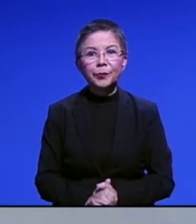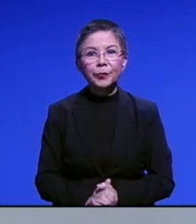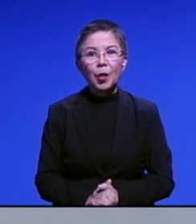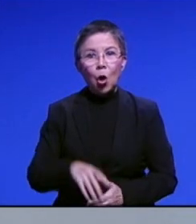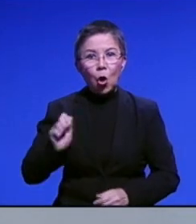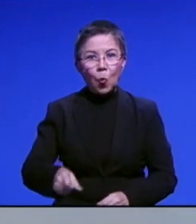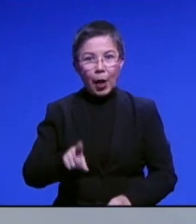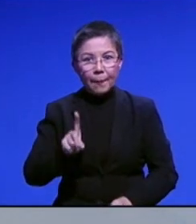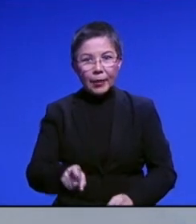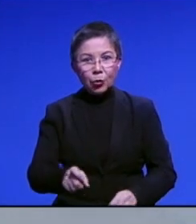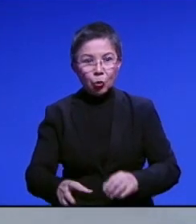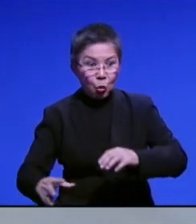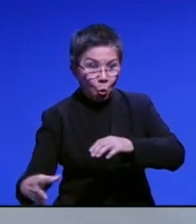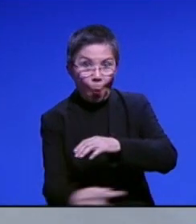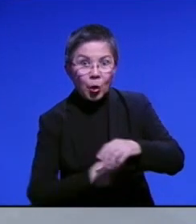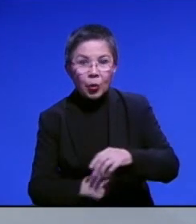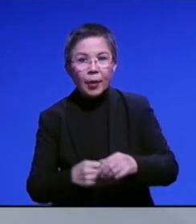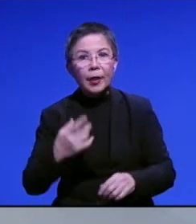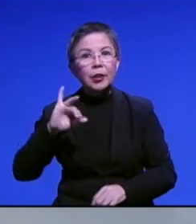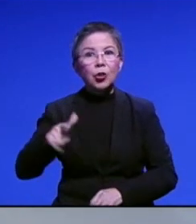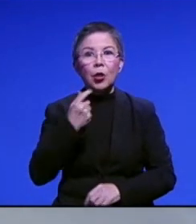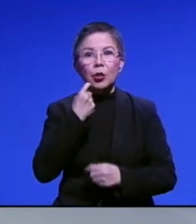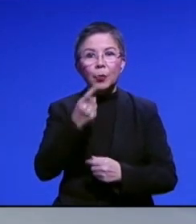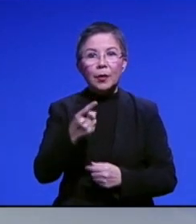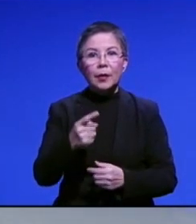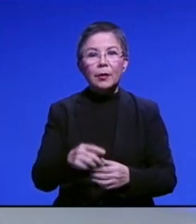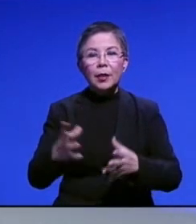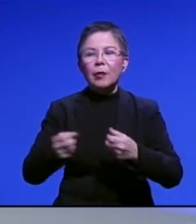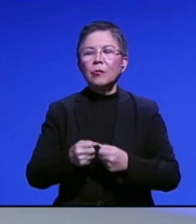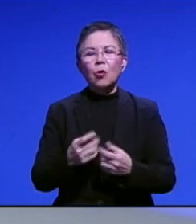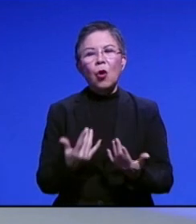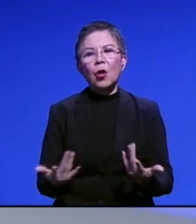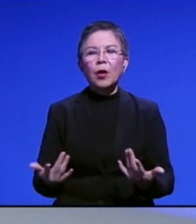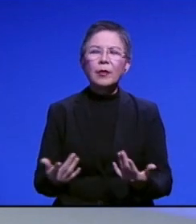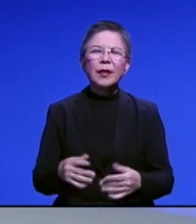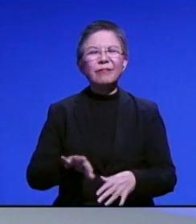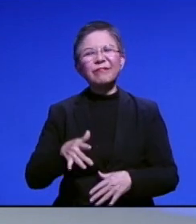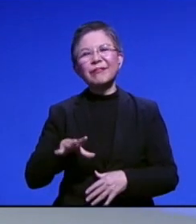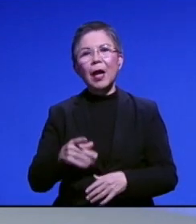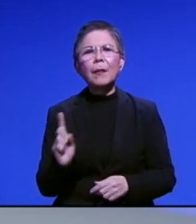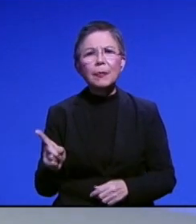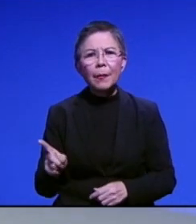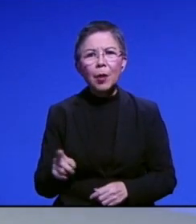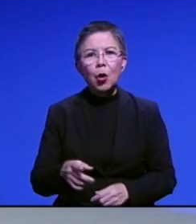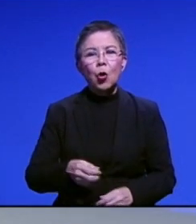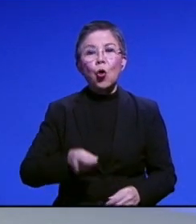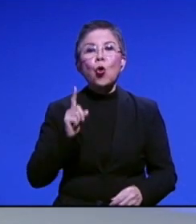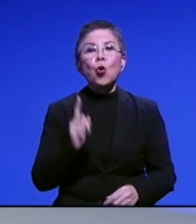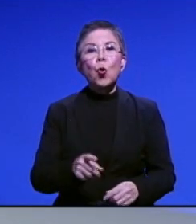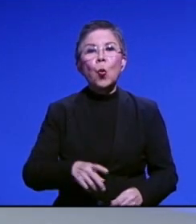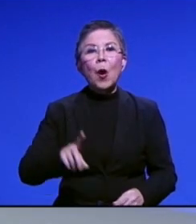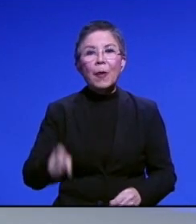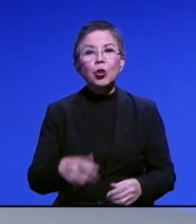Pemirsa, hukuman mati bagi koruptor yang diucapkan Presiden Joko Widodo disambut dingin berbagai pihak. Pasalnya hukuman mati sebelumnya